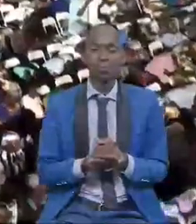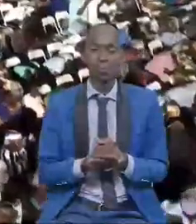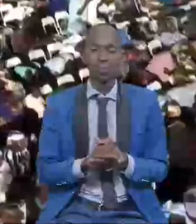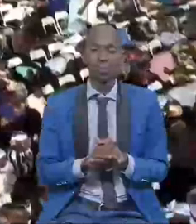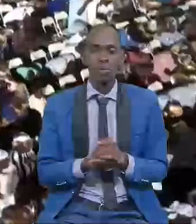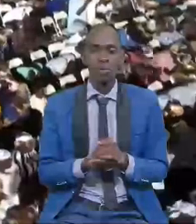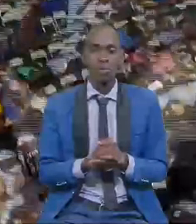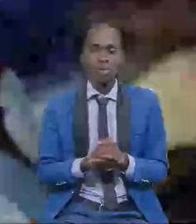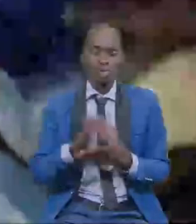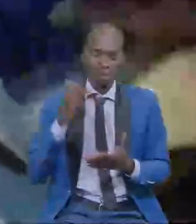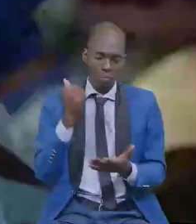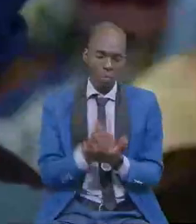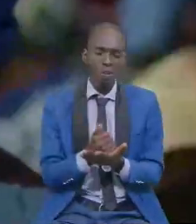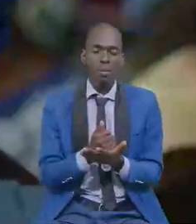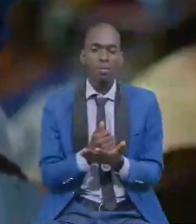Amen.